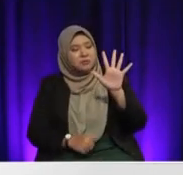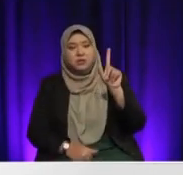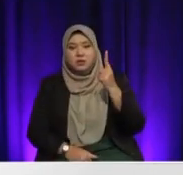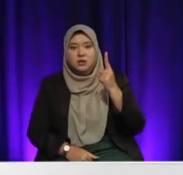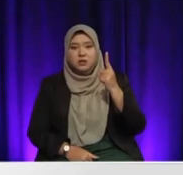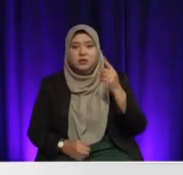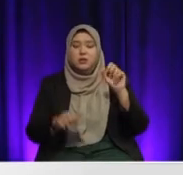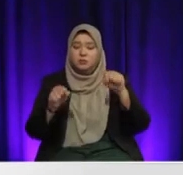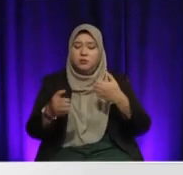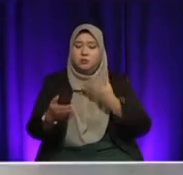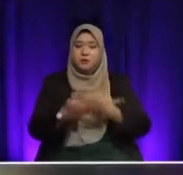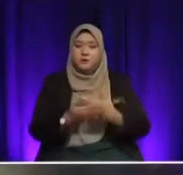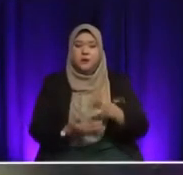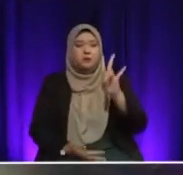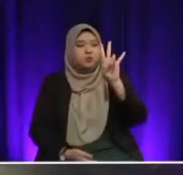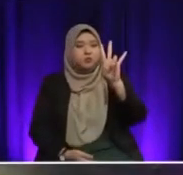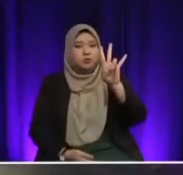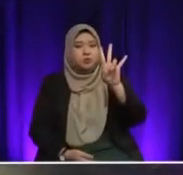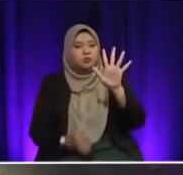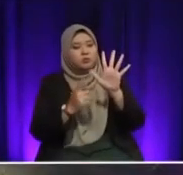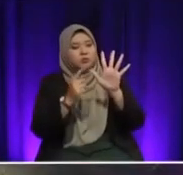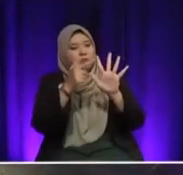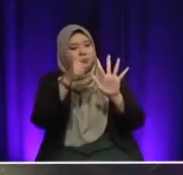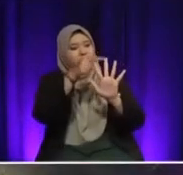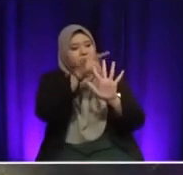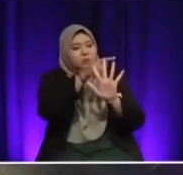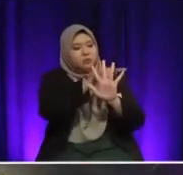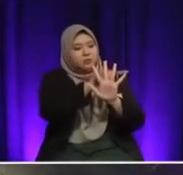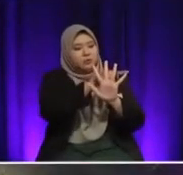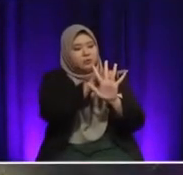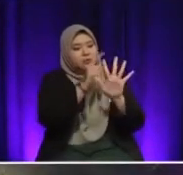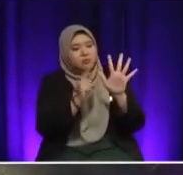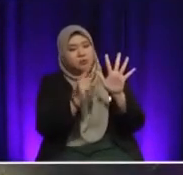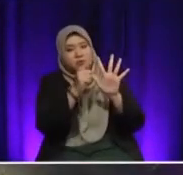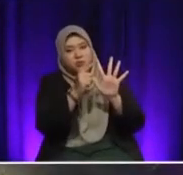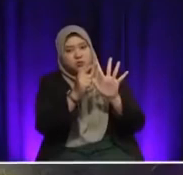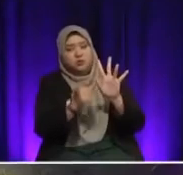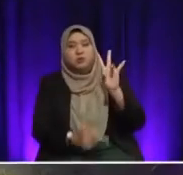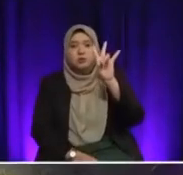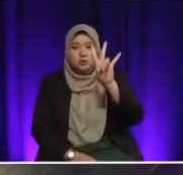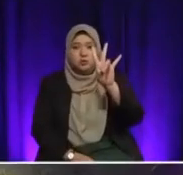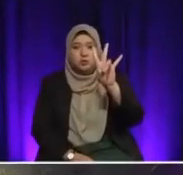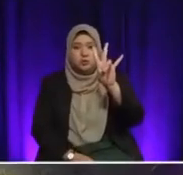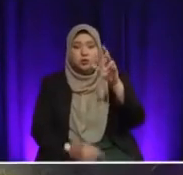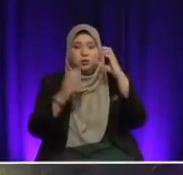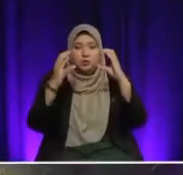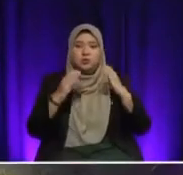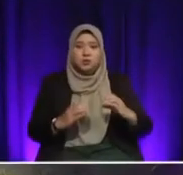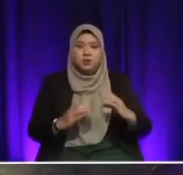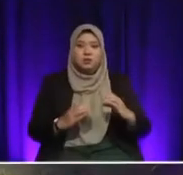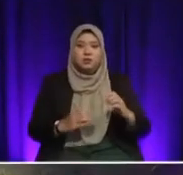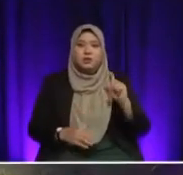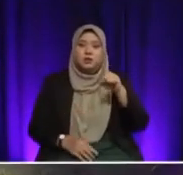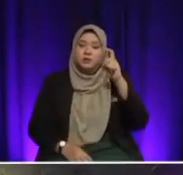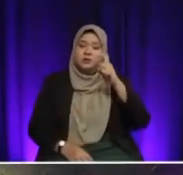Sebab bila kita nak buat soalan, kalau kita buat markah 7, tak boleh lah. Banyak. Sebab had